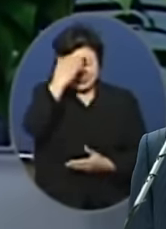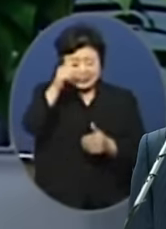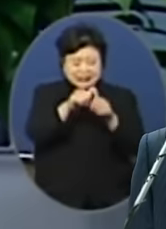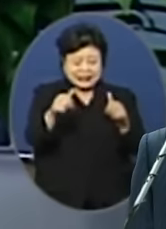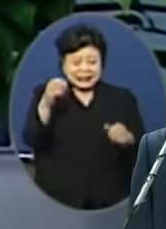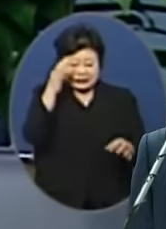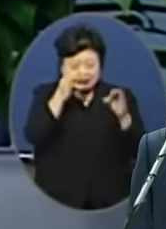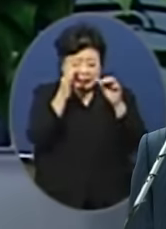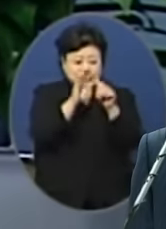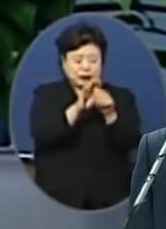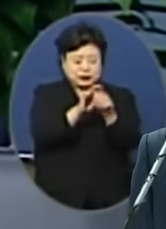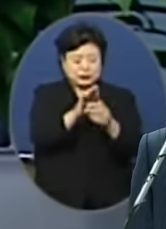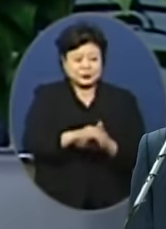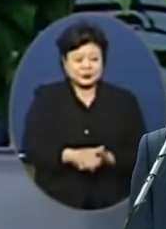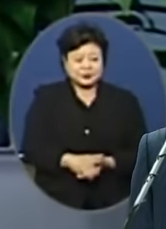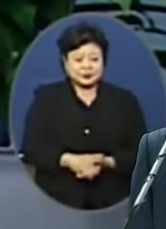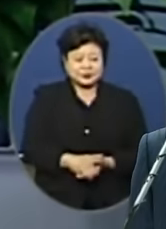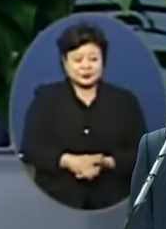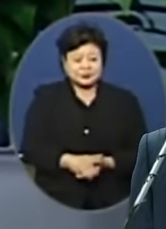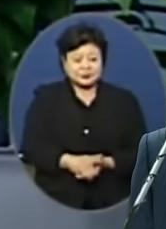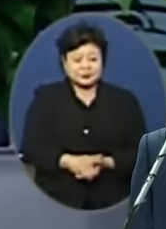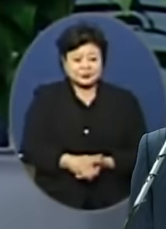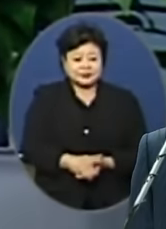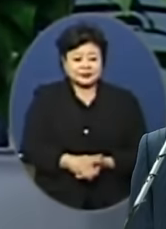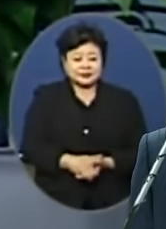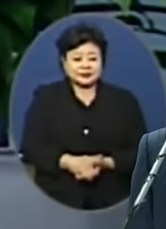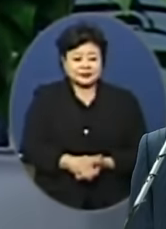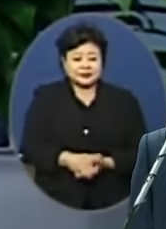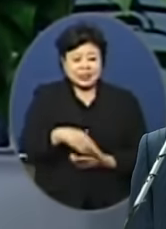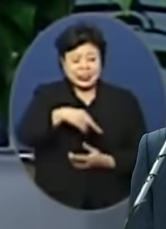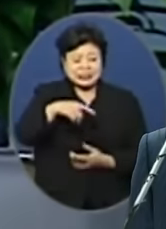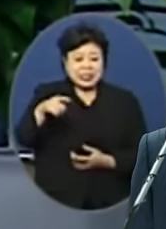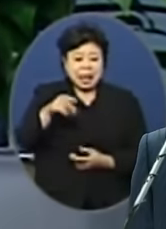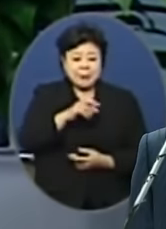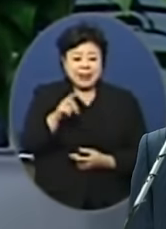해줄 테니까. 그래서 사마리아에